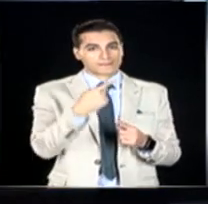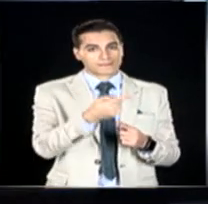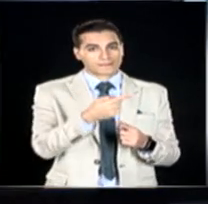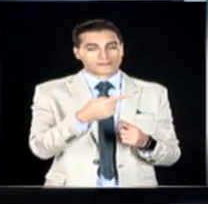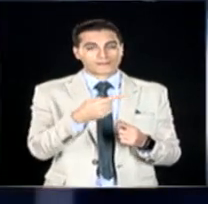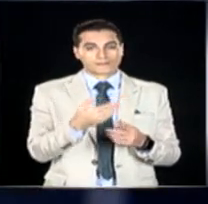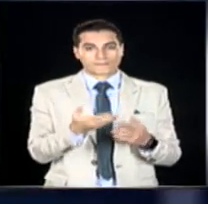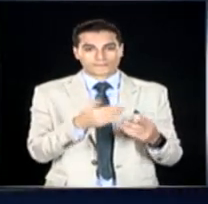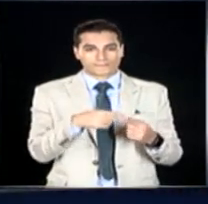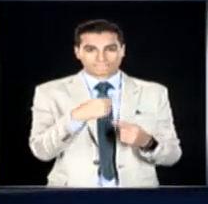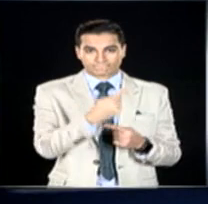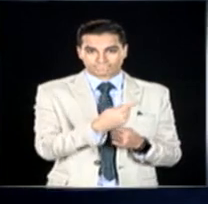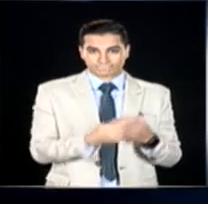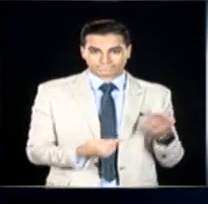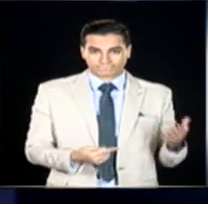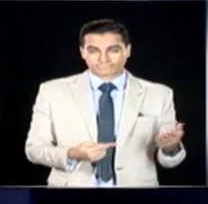اتفضل.